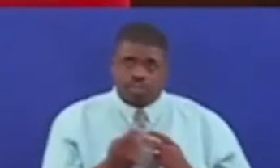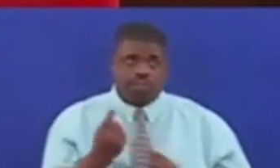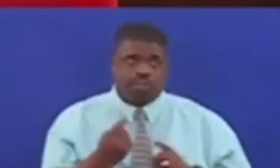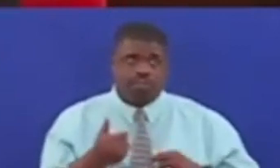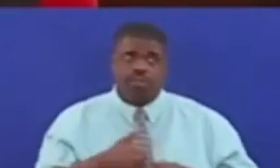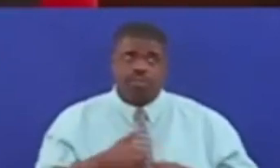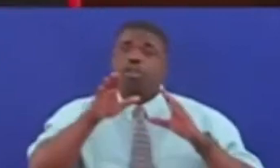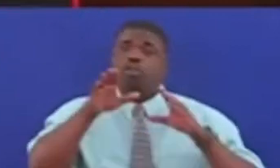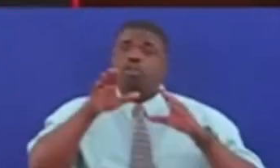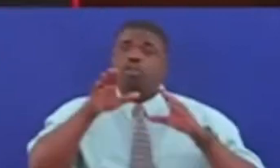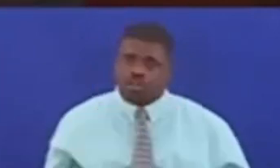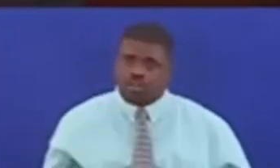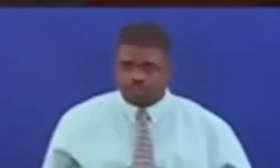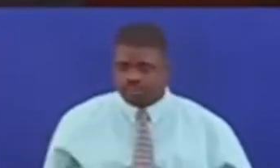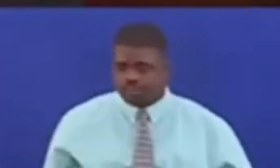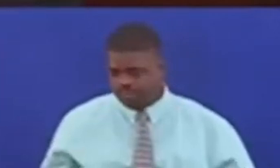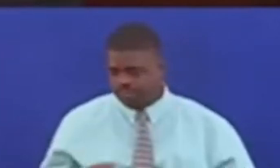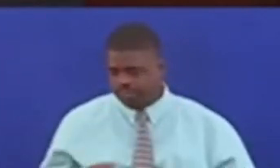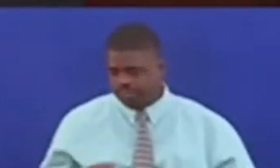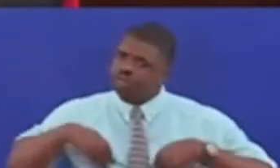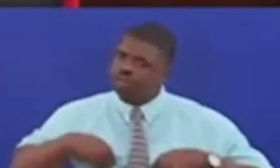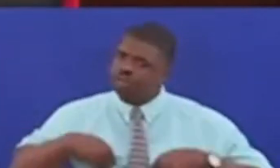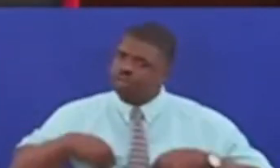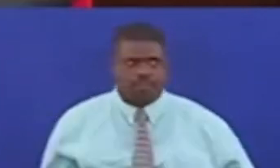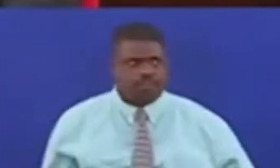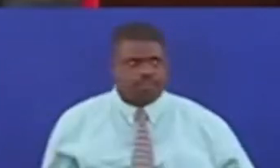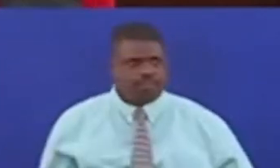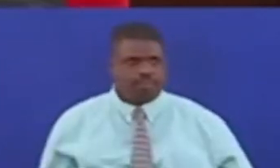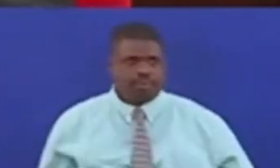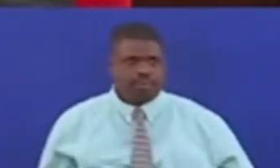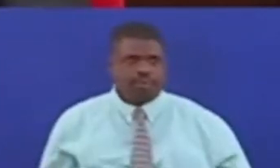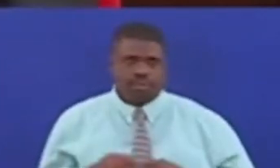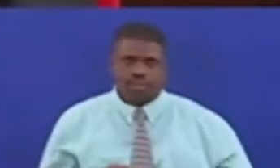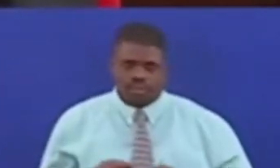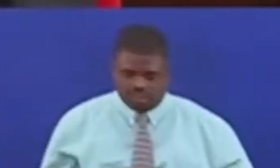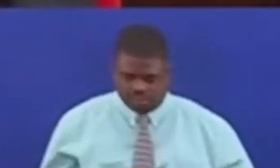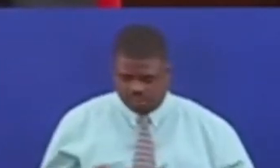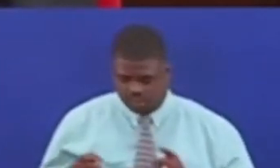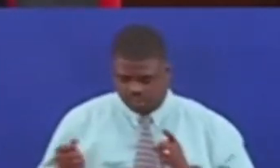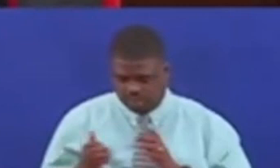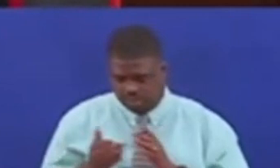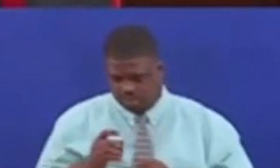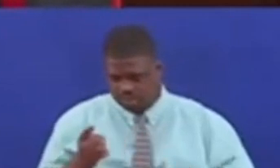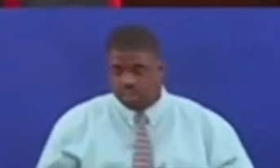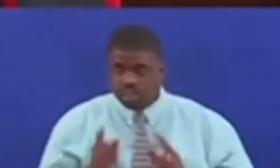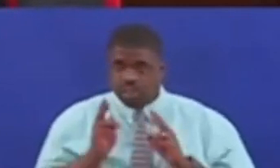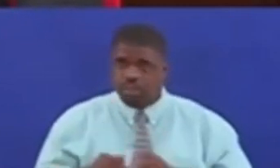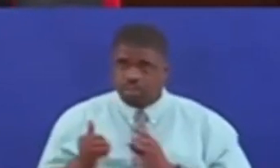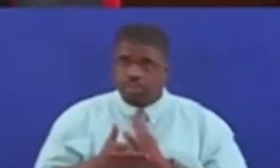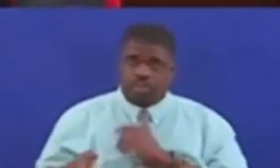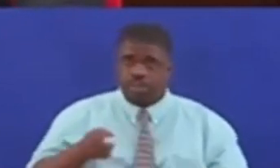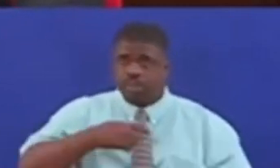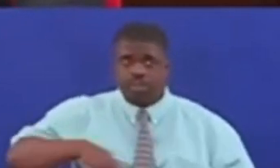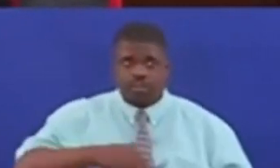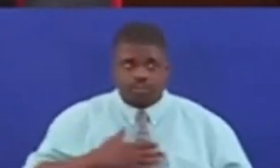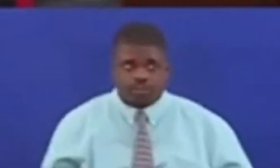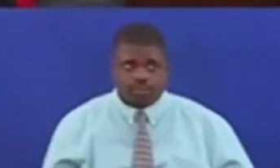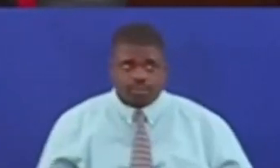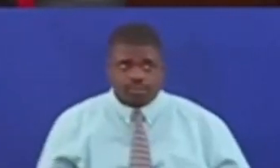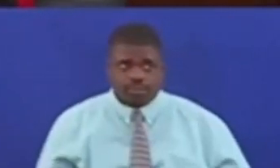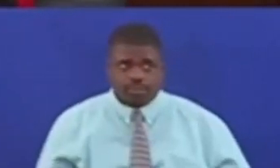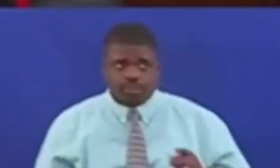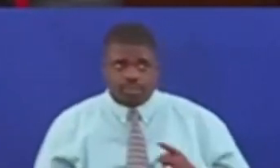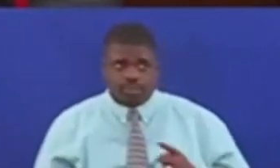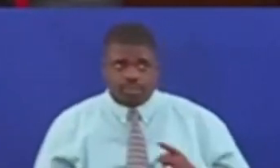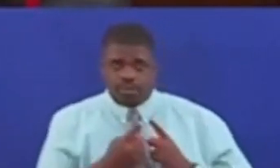nakubaliana. And as a lawyer, I agree. But what is the rule of law kama sheria zetu? Na hapa